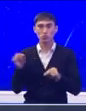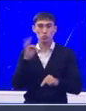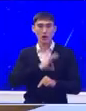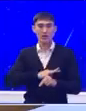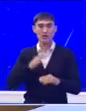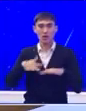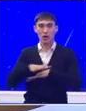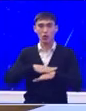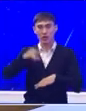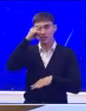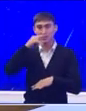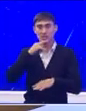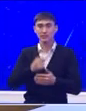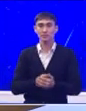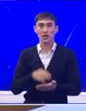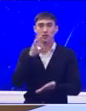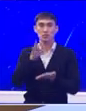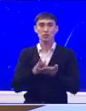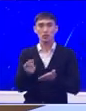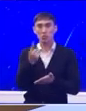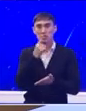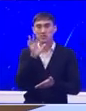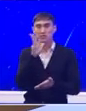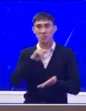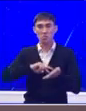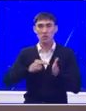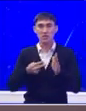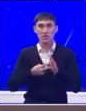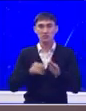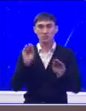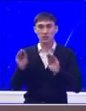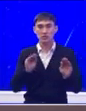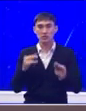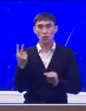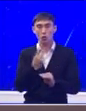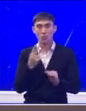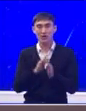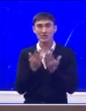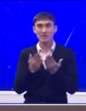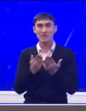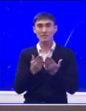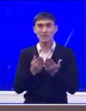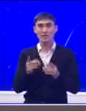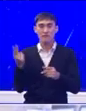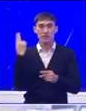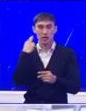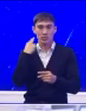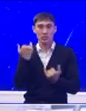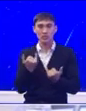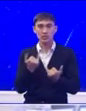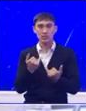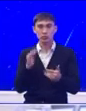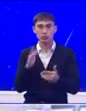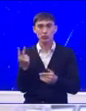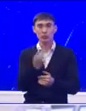Казахстана. Стоит отметить, что в ближайшее время планируется презентовать обе книги в Великобритании. Они создают нерушимый мост